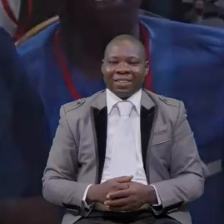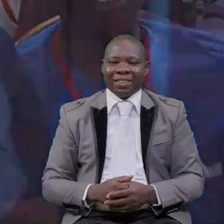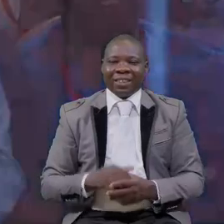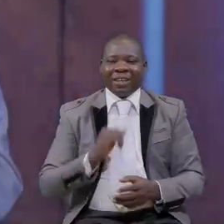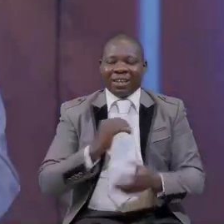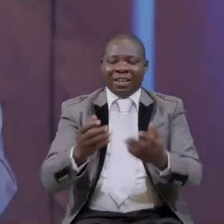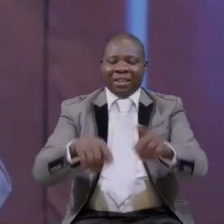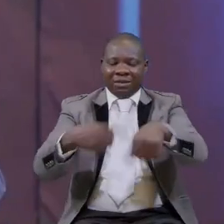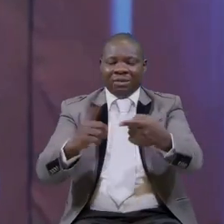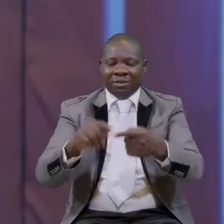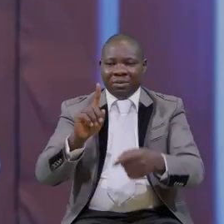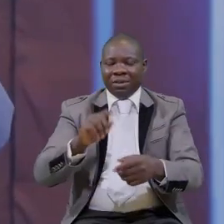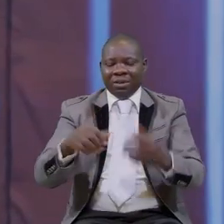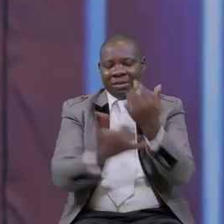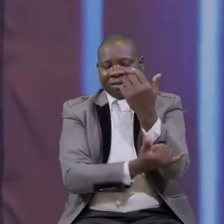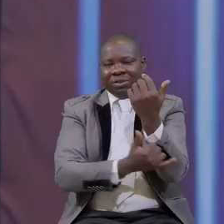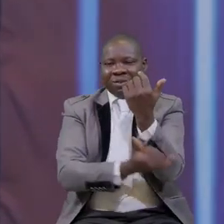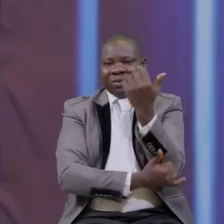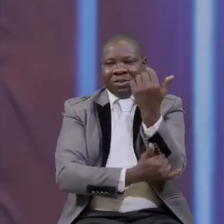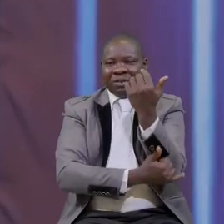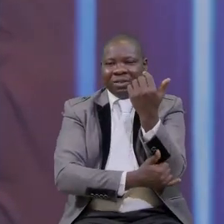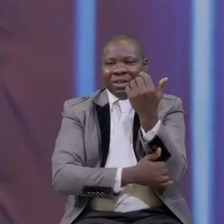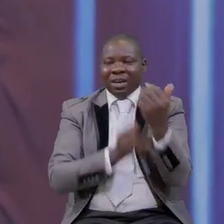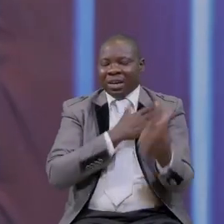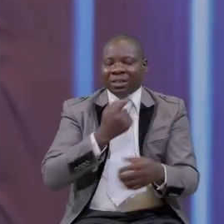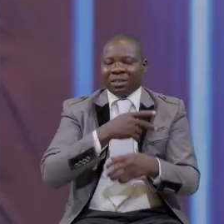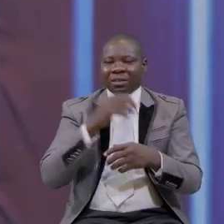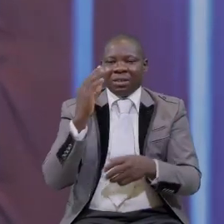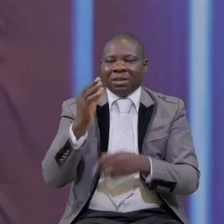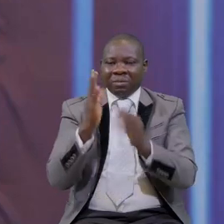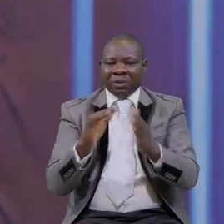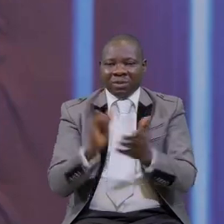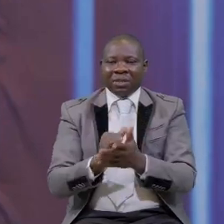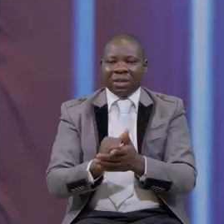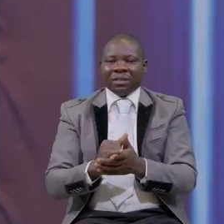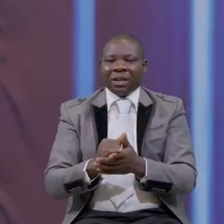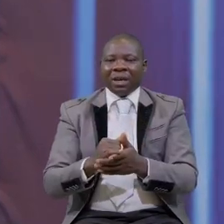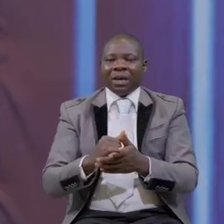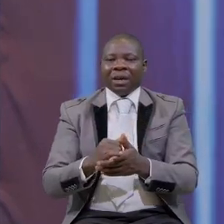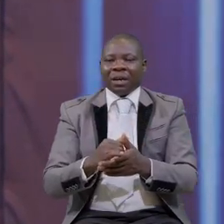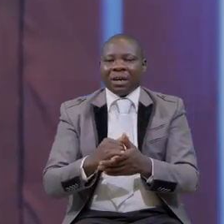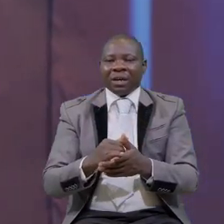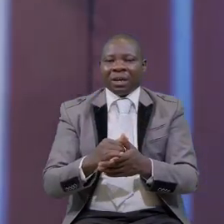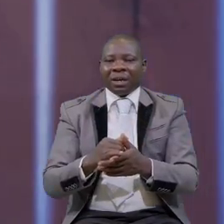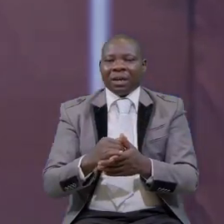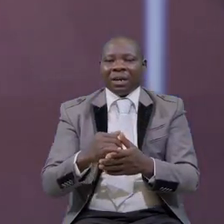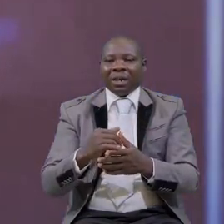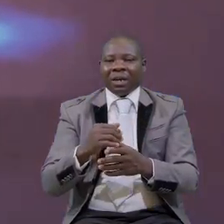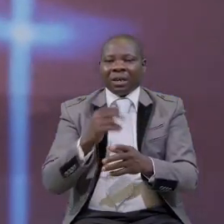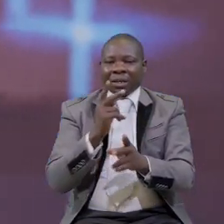J'étais allé dans un pays donné et le pasteur qui nous a accueillis,